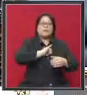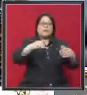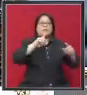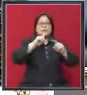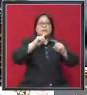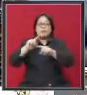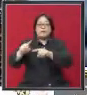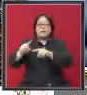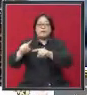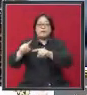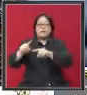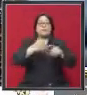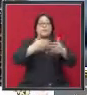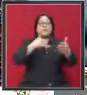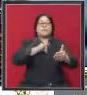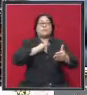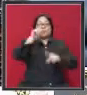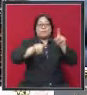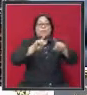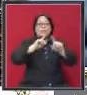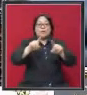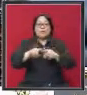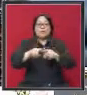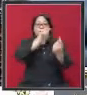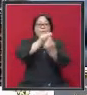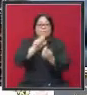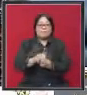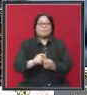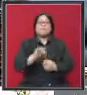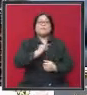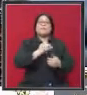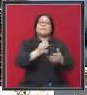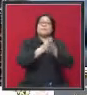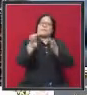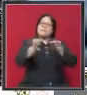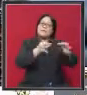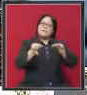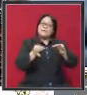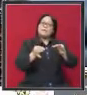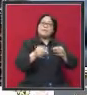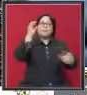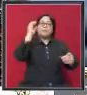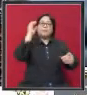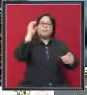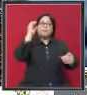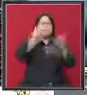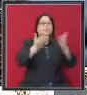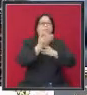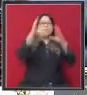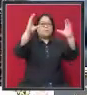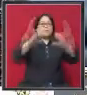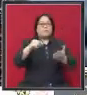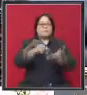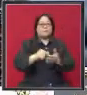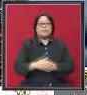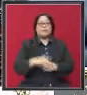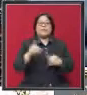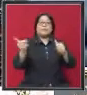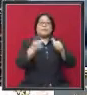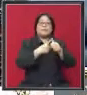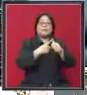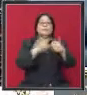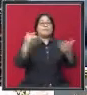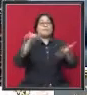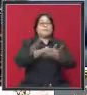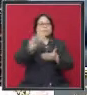jawab tadi. Sebelum saya menjawab soalan-soalan ini secara spesifik, saya ingin terangkan objektif kerajaan melalui pendekatan ini.